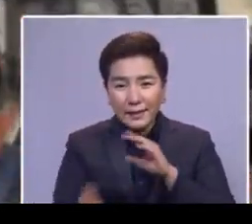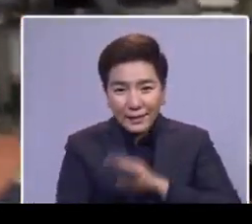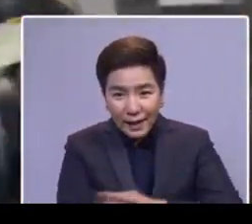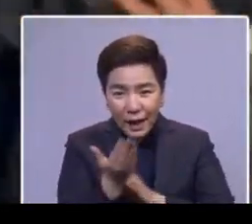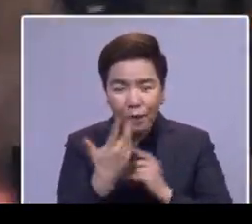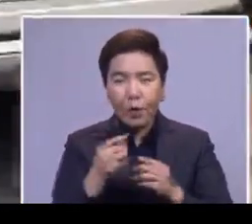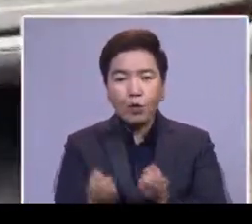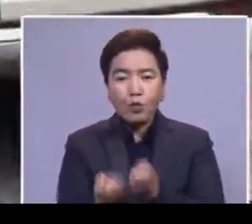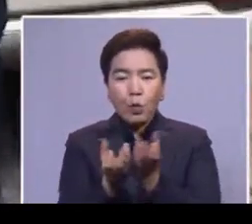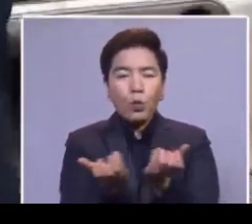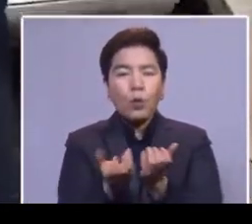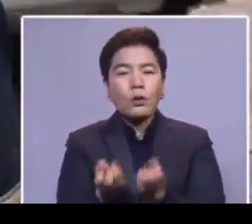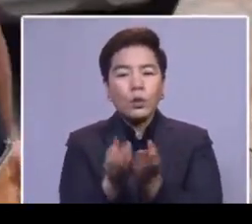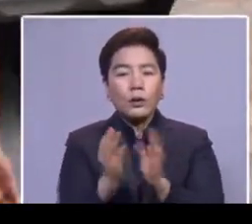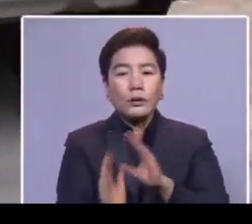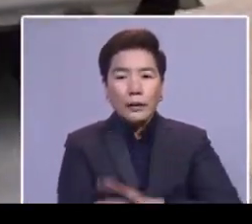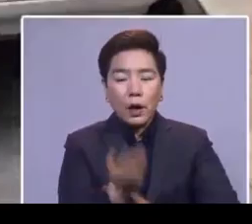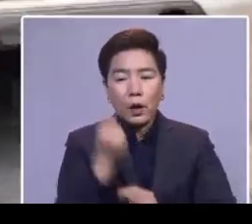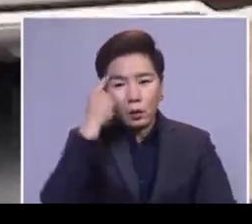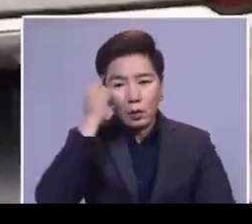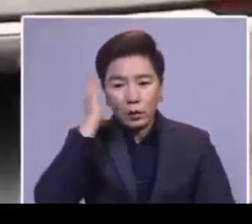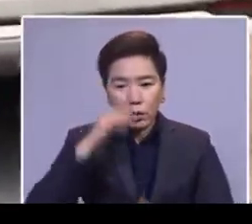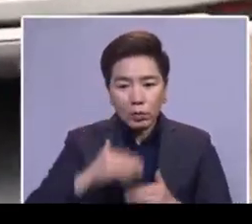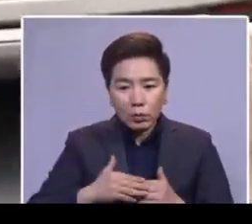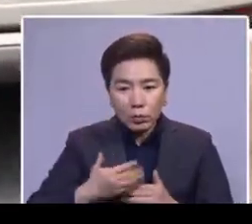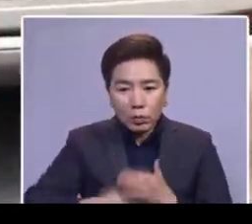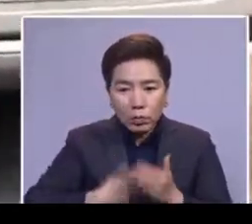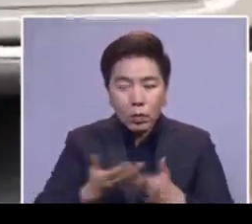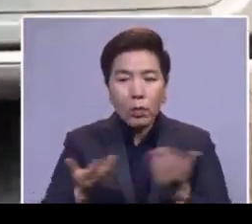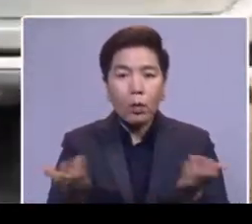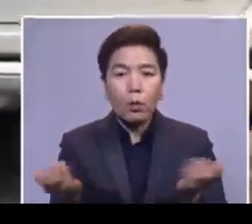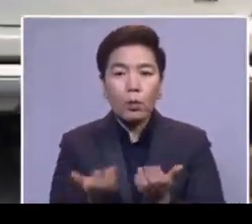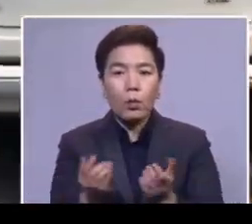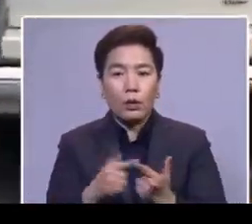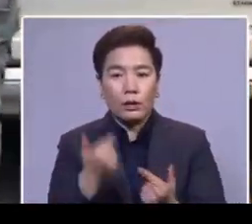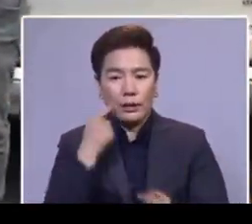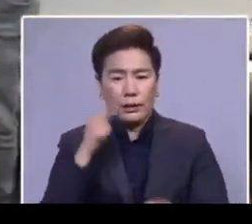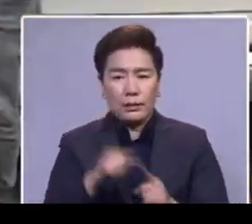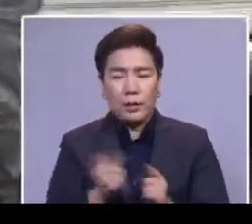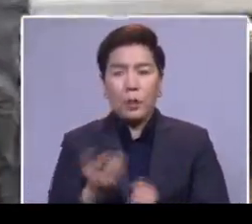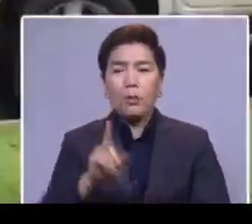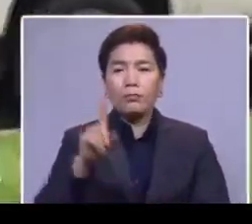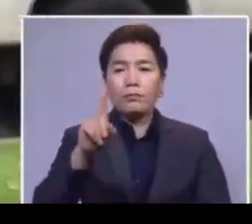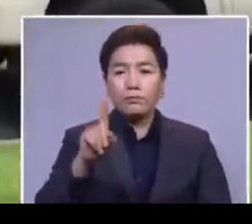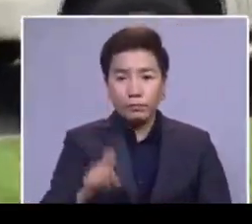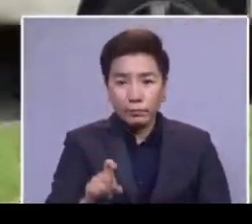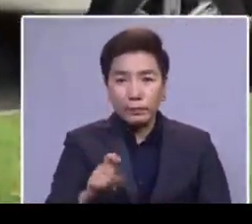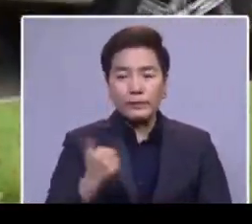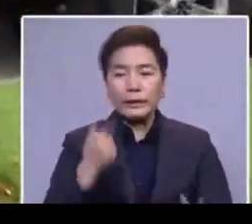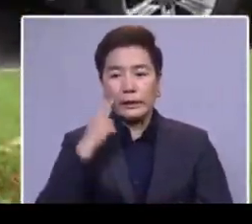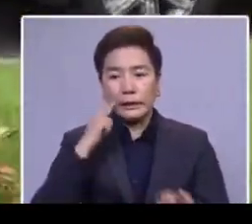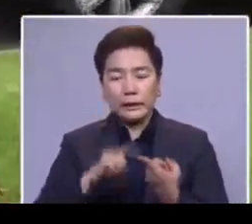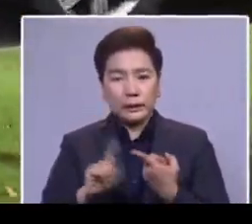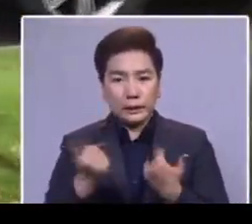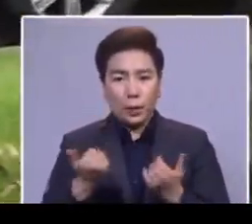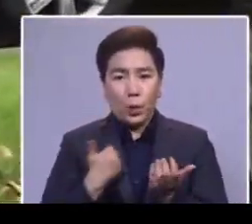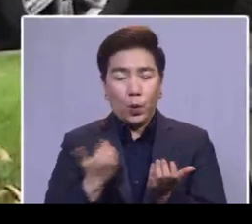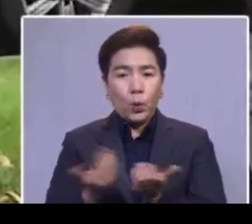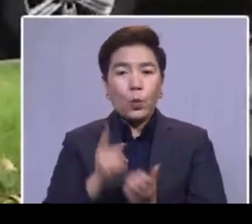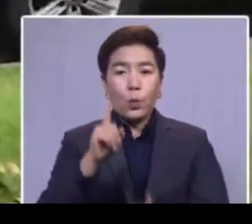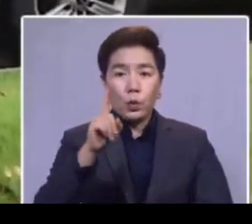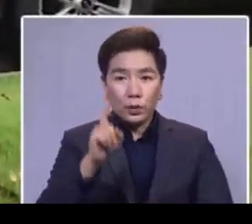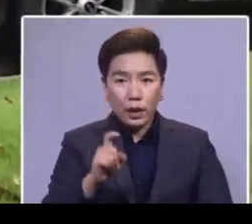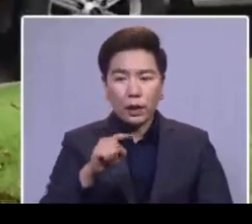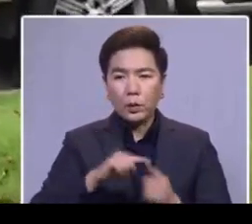หลังจากนั้นไม่นานก็มาทราบว่าแอมคือน่าจะฆ่าลูกแม่เนี่ยเสียชีวิตแล้วเพราะว่าลูกสาว